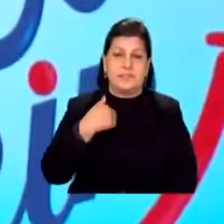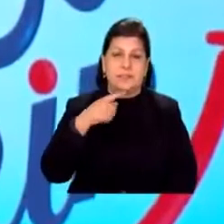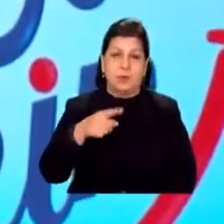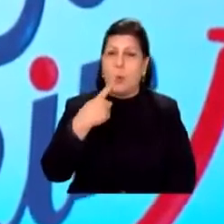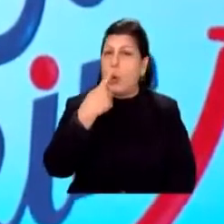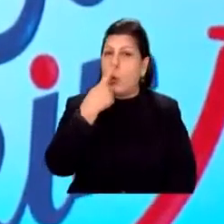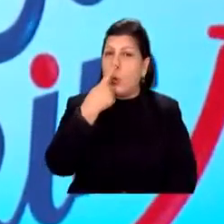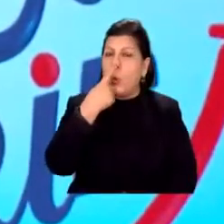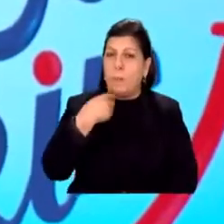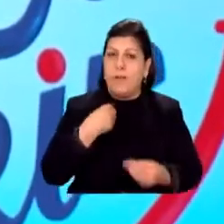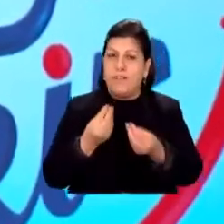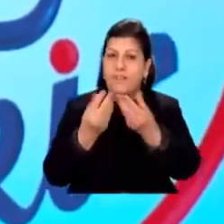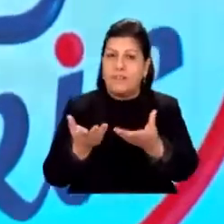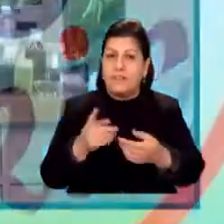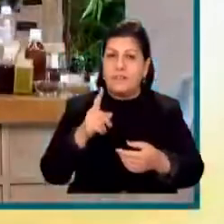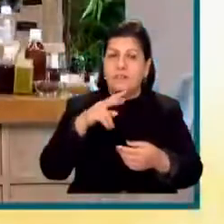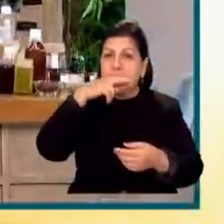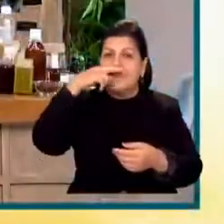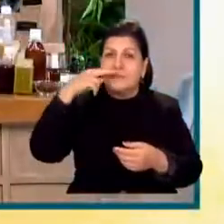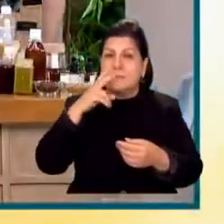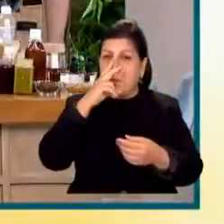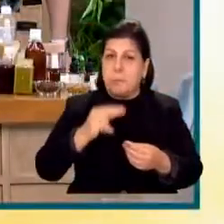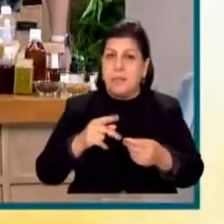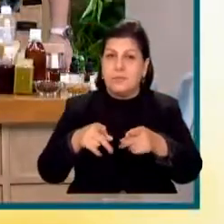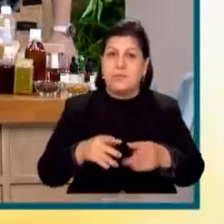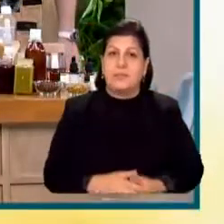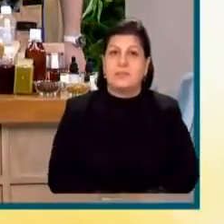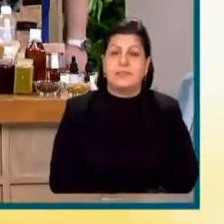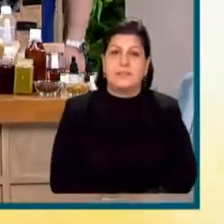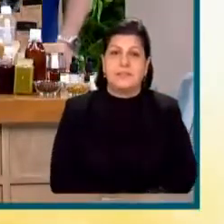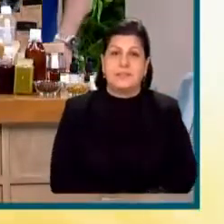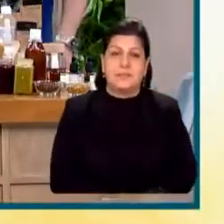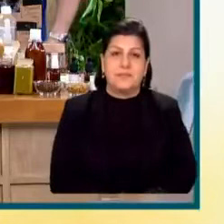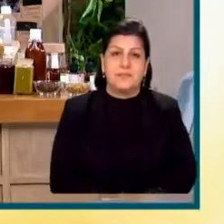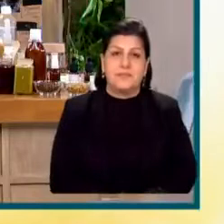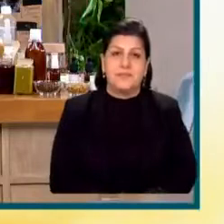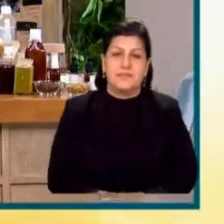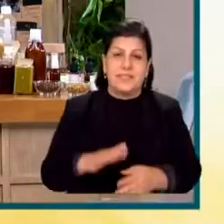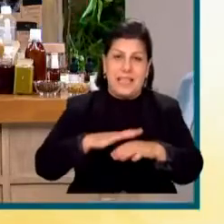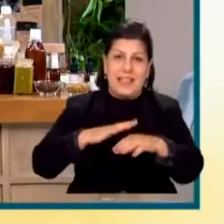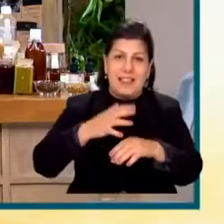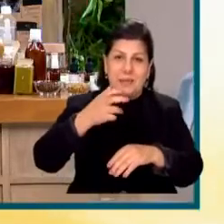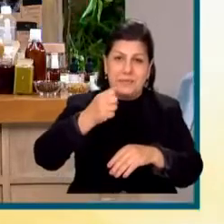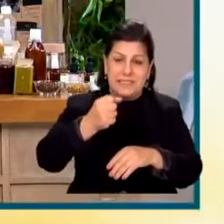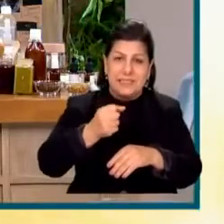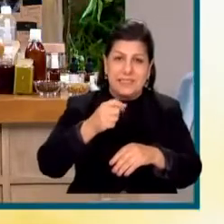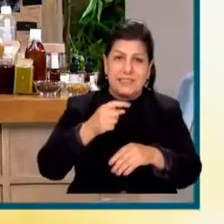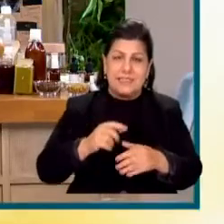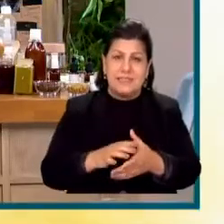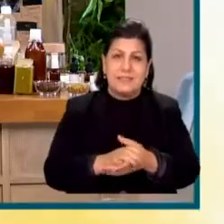kokusunu vereceğim. O kadar hoşunuza gidecek ki. Bir dakika. Bir, şimdi elimizi evet. mi sıkalım? Ha, kokusu sıkalım, olmayan tamam. bir yer.